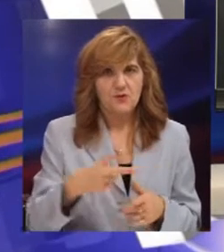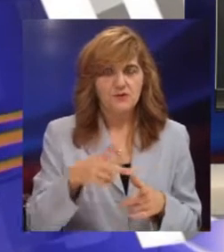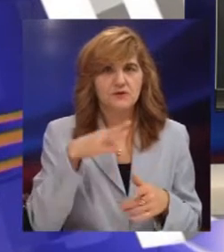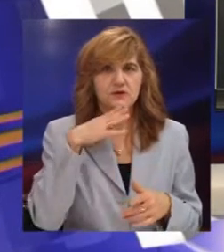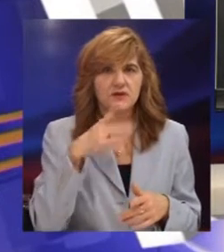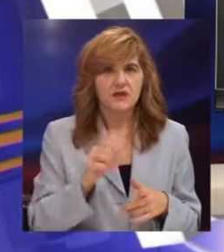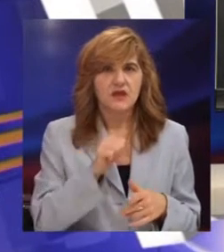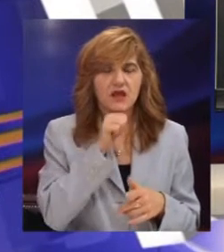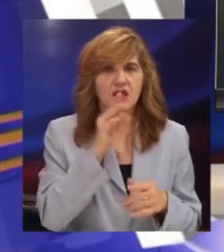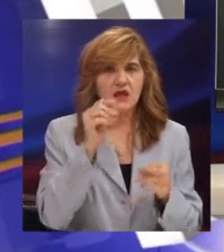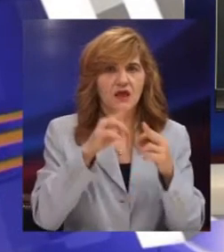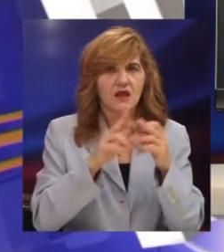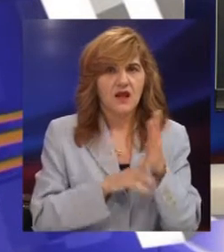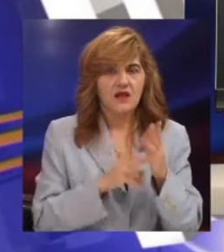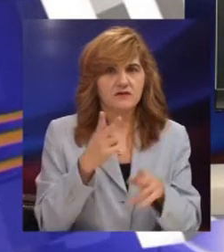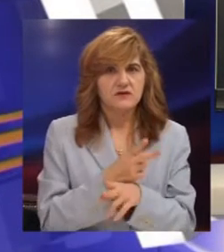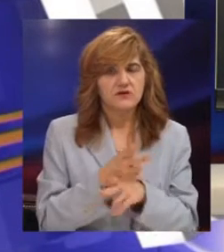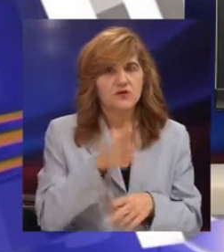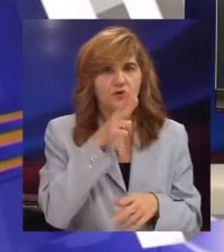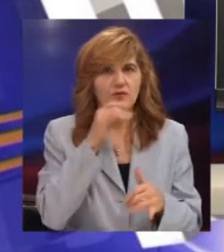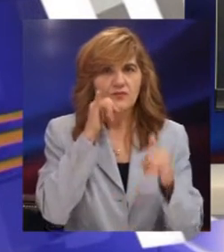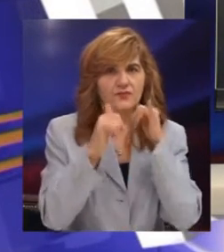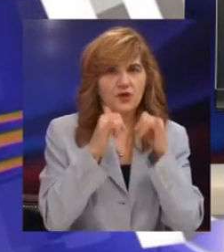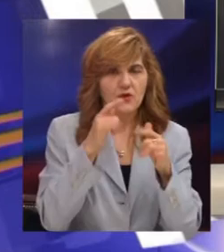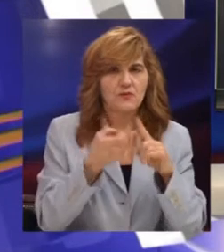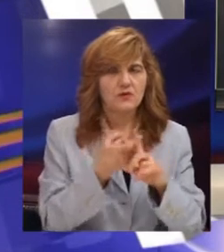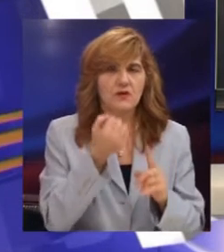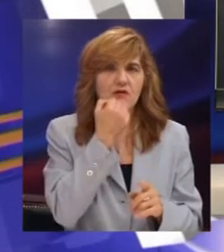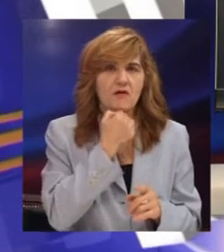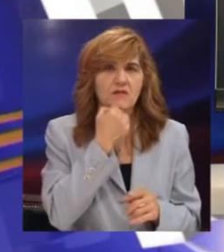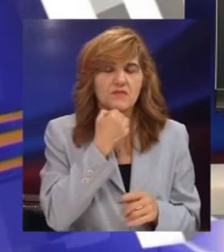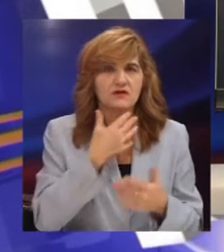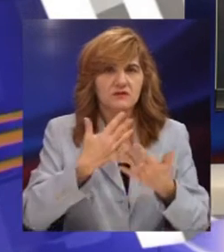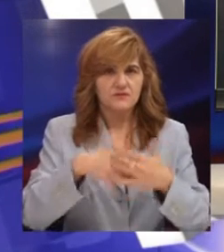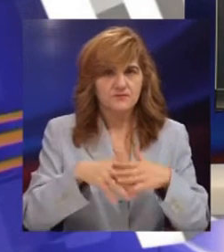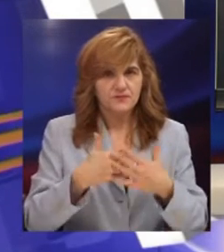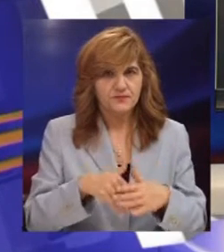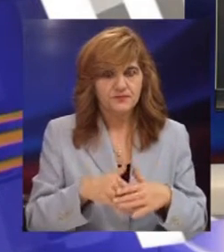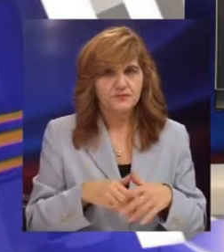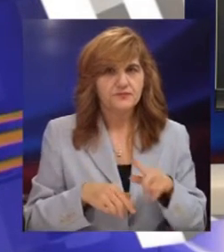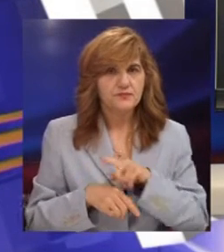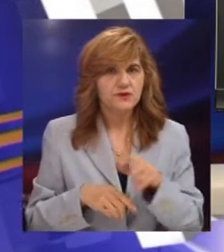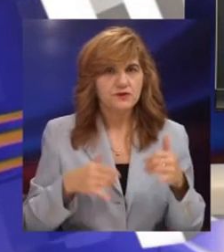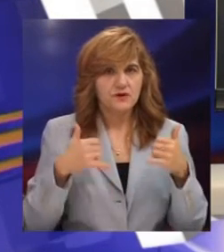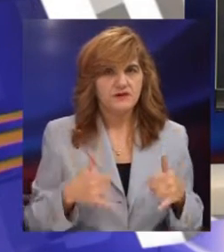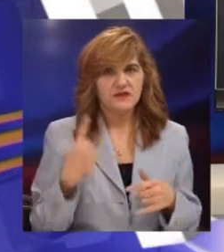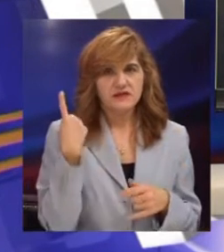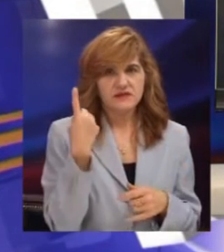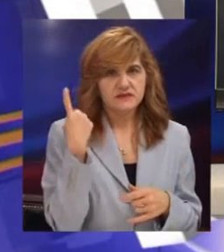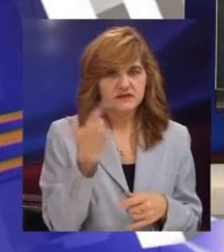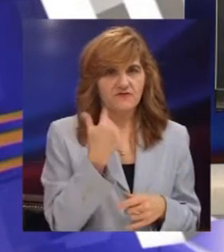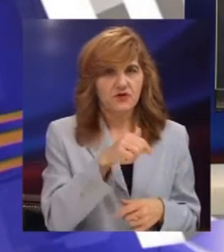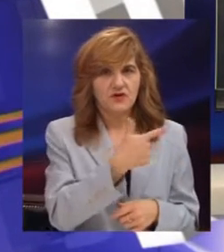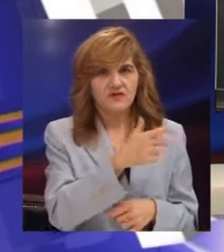istaknuto da je Iran posebno zainteresovan za saradnju u oblasti turizma, poljoprivrede i industrije. Do sada je ATB Sever od